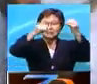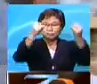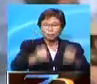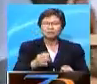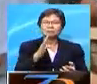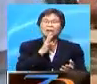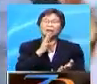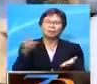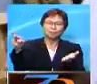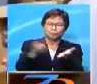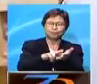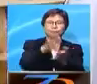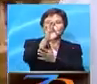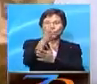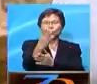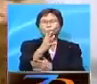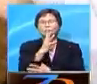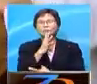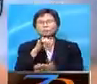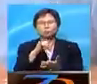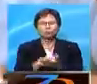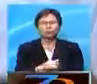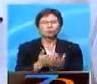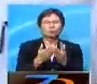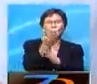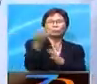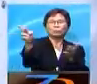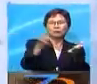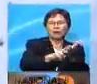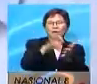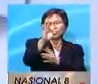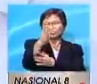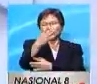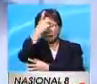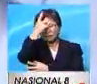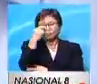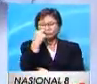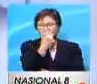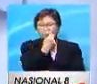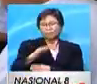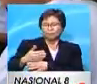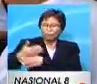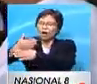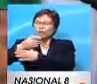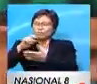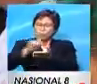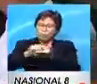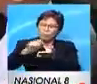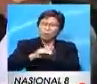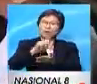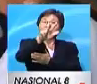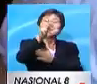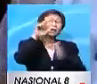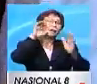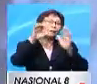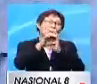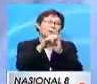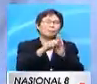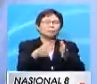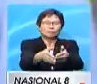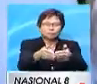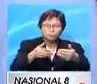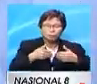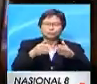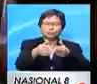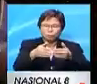memukaningga nya menerusi catatan itu dat seri Najib berkongsi tiga keping gambar beliau bersalaman